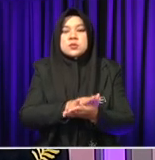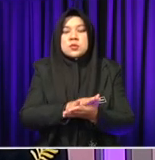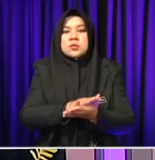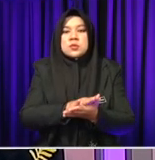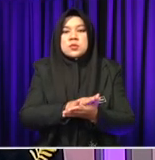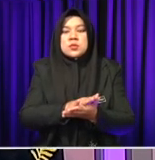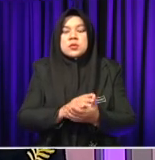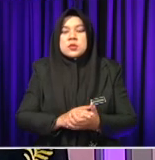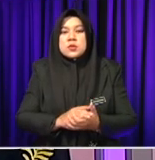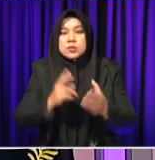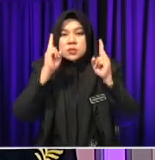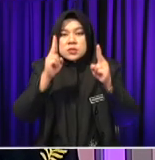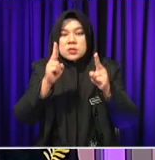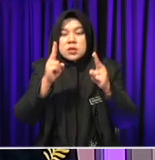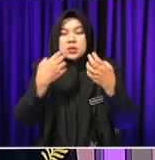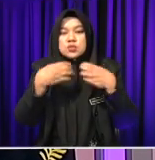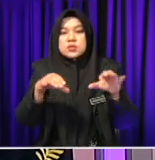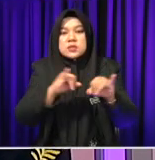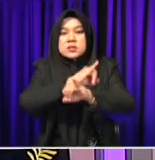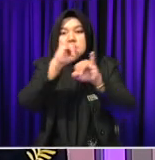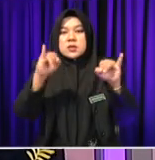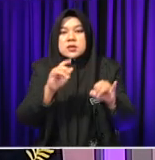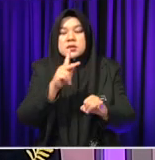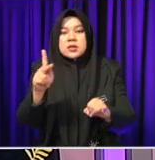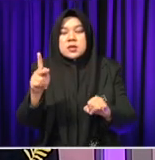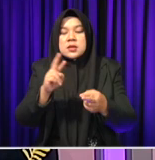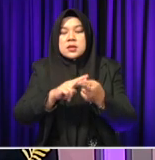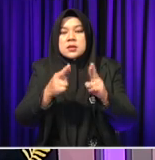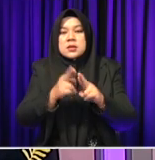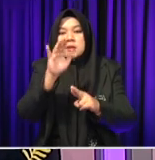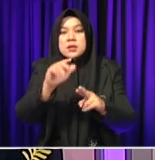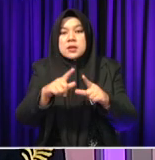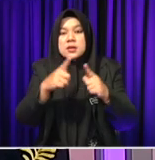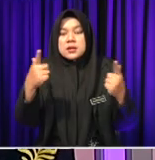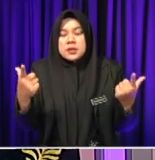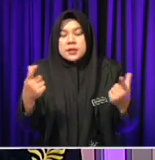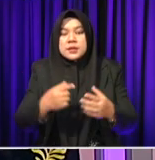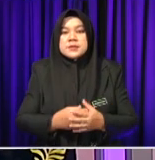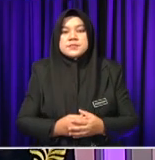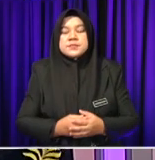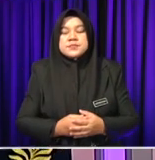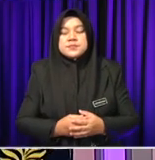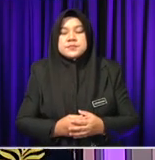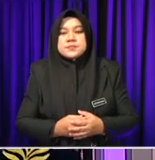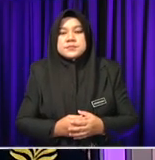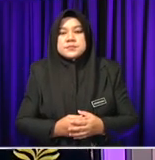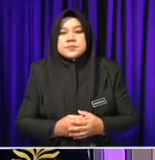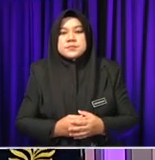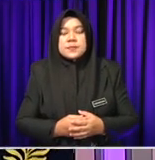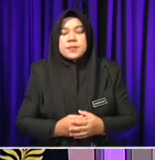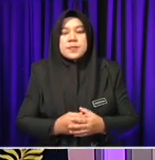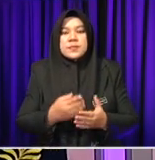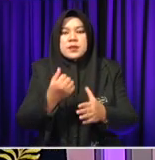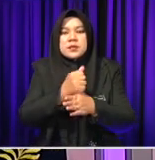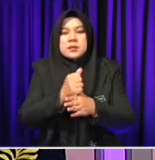Ustazah Cuba a Terangkan kepada rakan-rakan yang lain supaya ianya dapat menjadi pedoman kepada anak-anak murid sekalian Baiklah antara